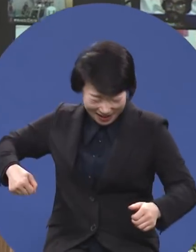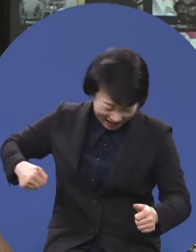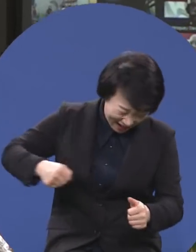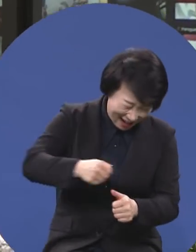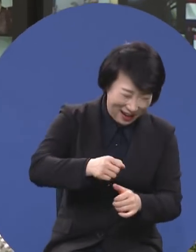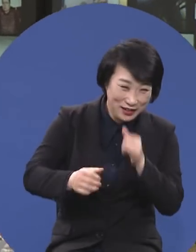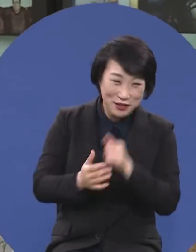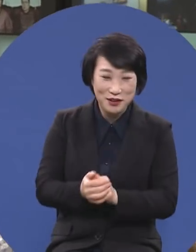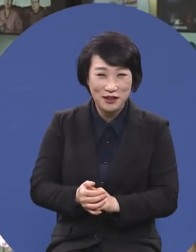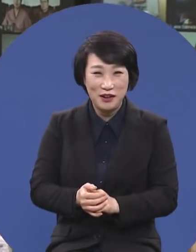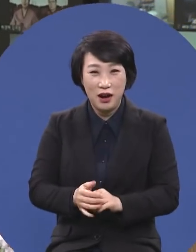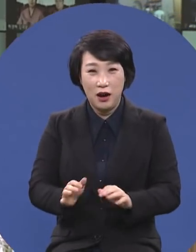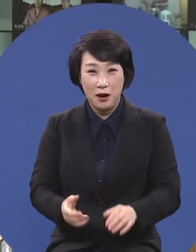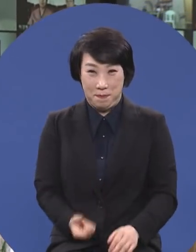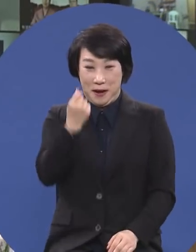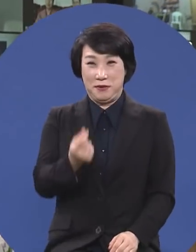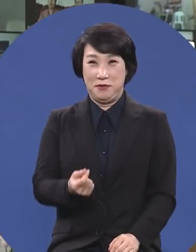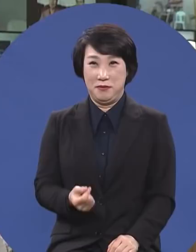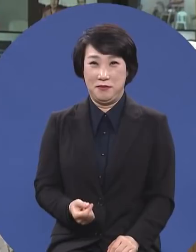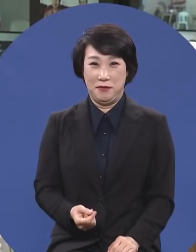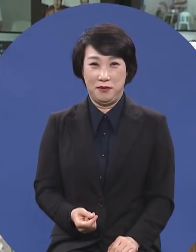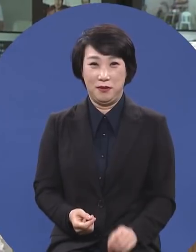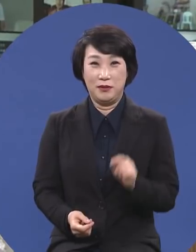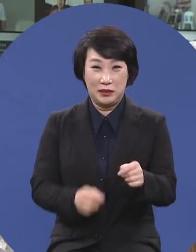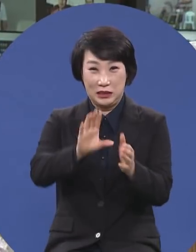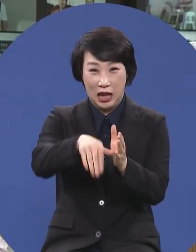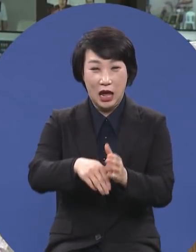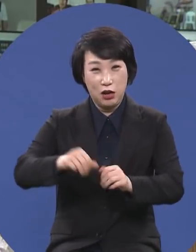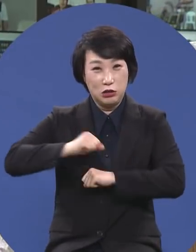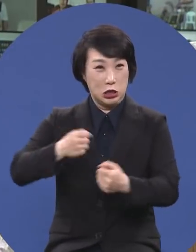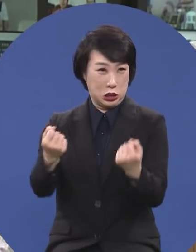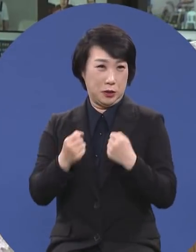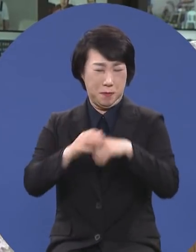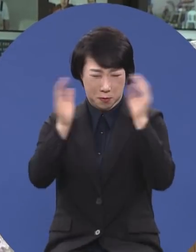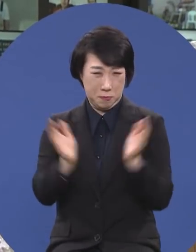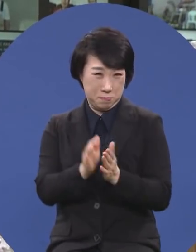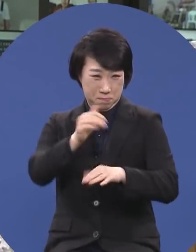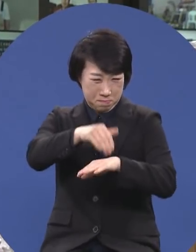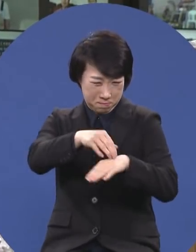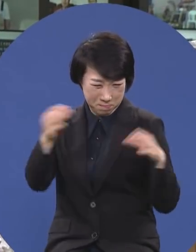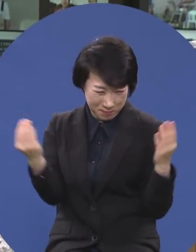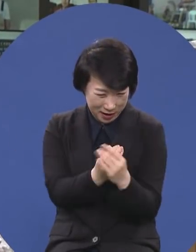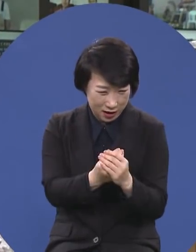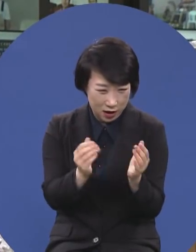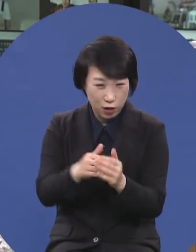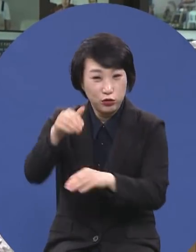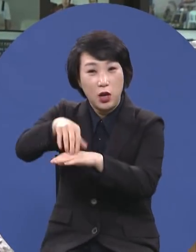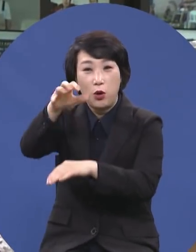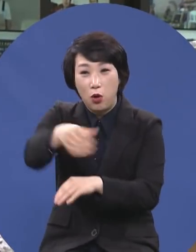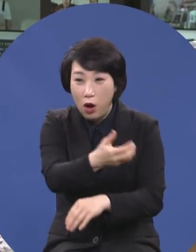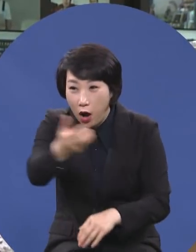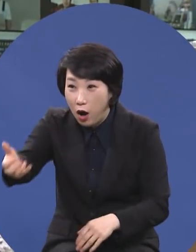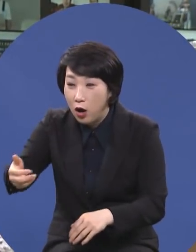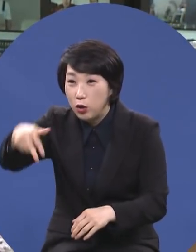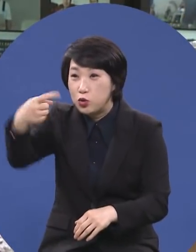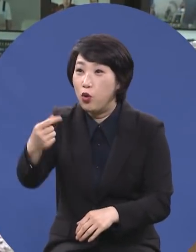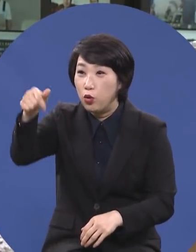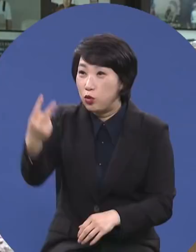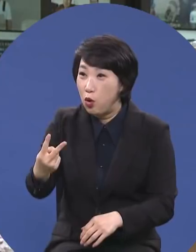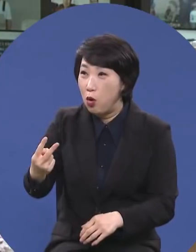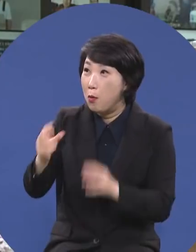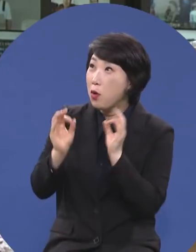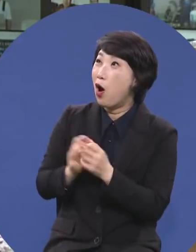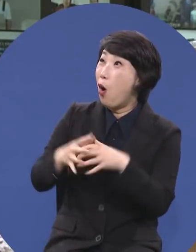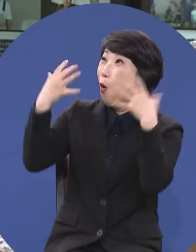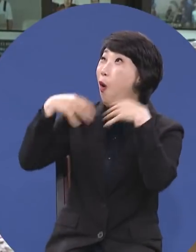날라오지요. 그래 막 바로 거기서 군기를 다 잡아가지고 훈련소에 들어가는데 조교를 보니까 막 조교가